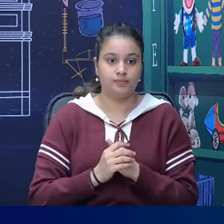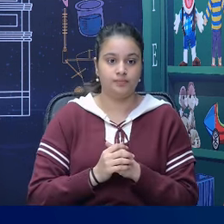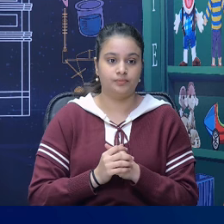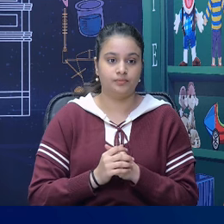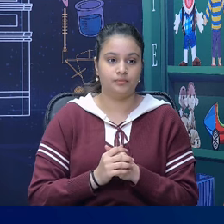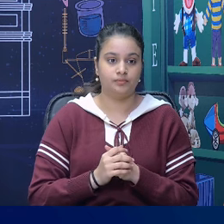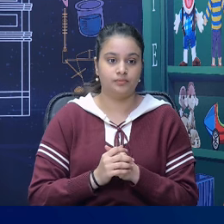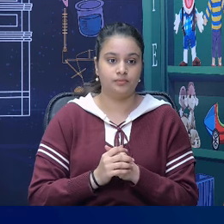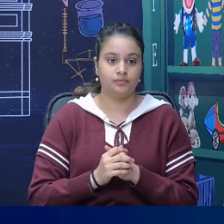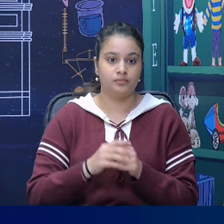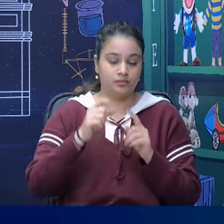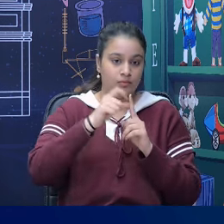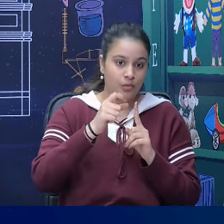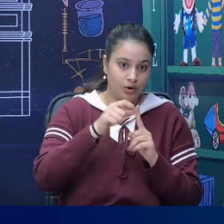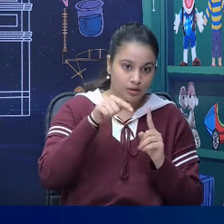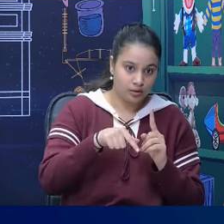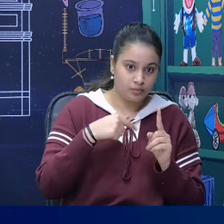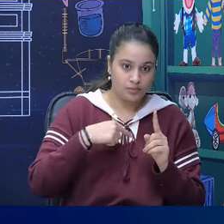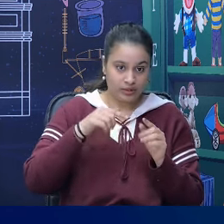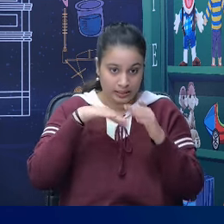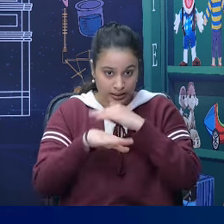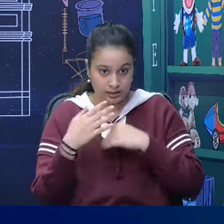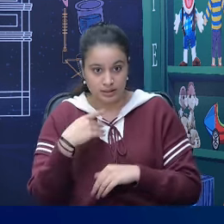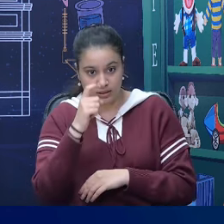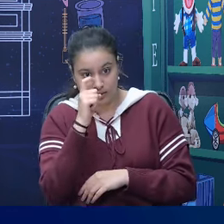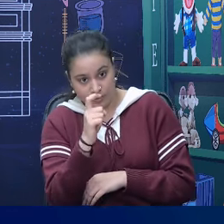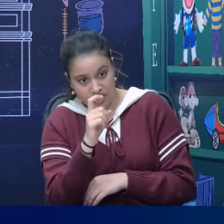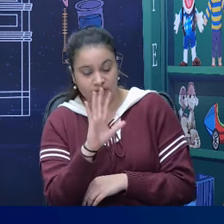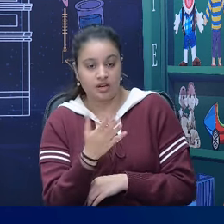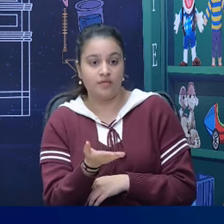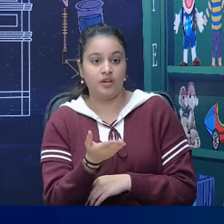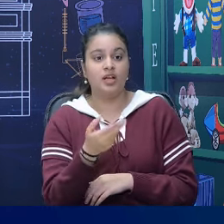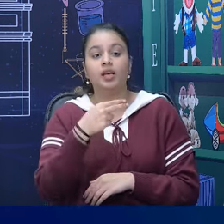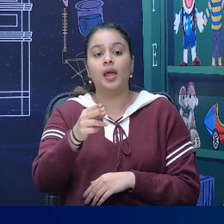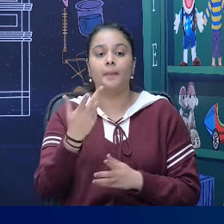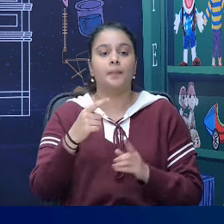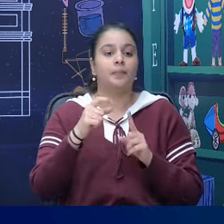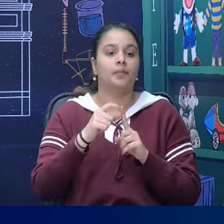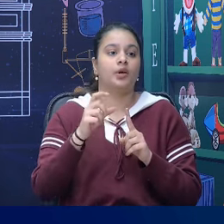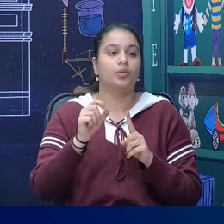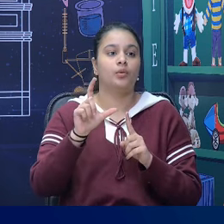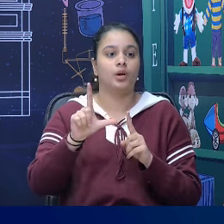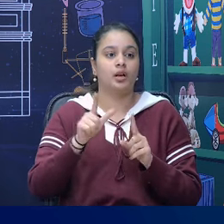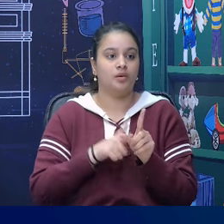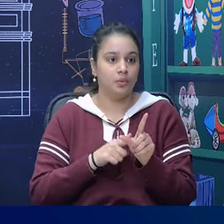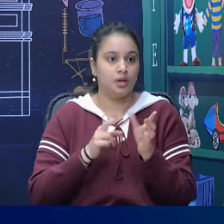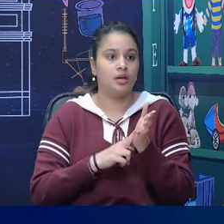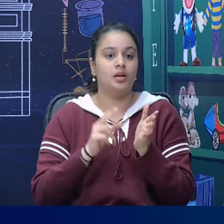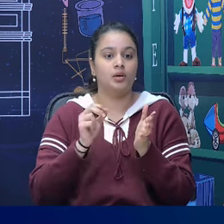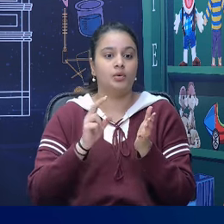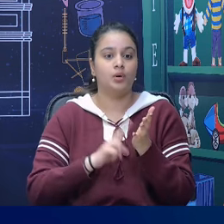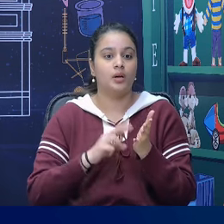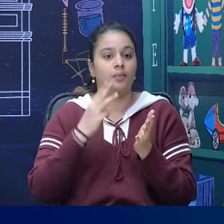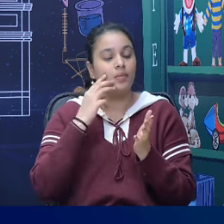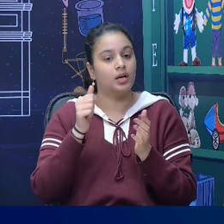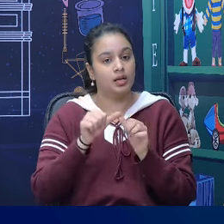मियल में ये एक पॉलिनो मियल है अच्छा क्या सेन अपने आप में पॉलिनो है खुद में पॉलिनो मियल है जैसे यहां पर हमने 2x की बात की थी 2x